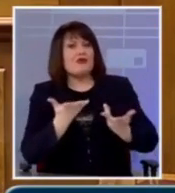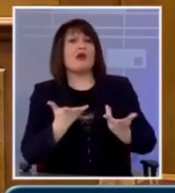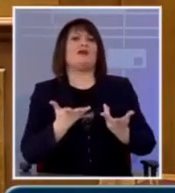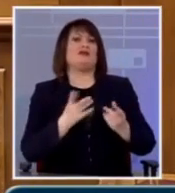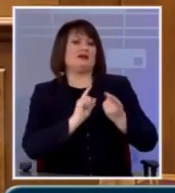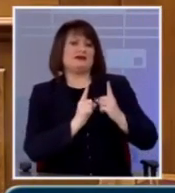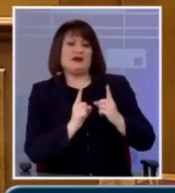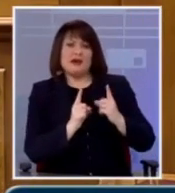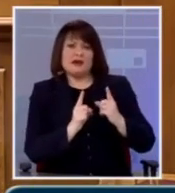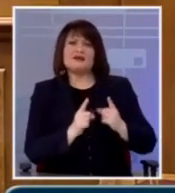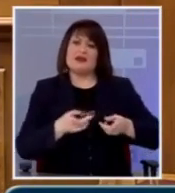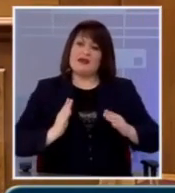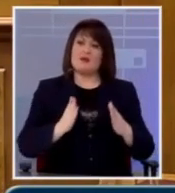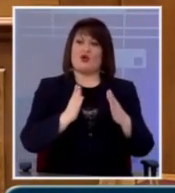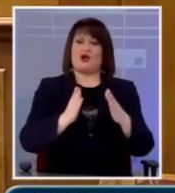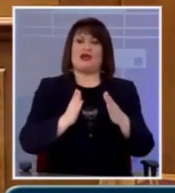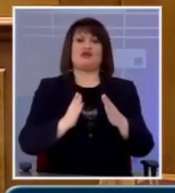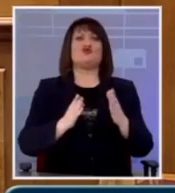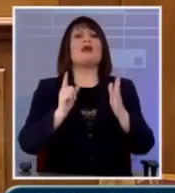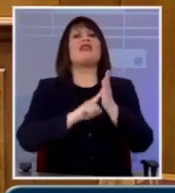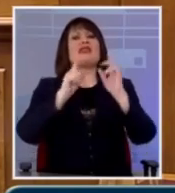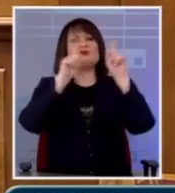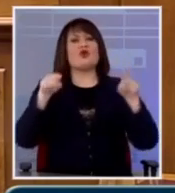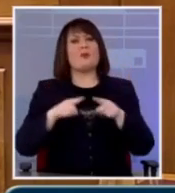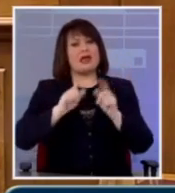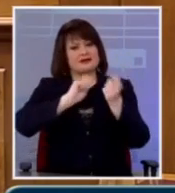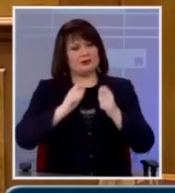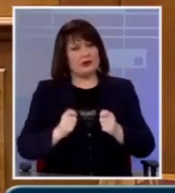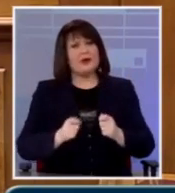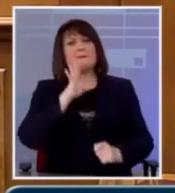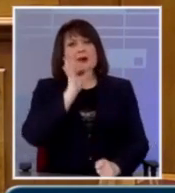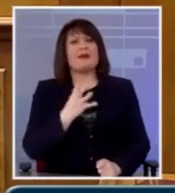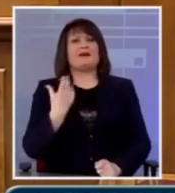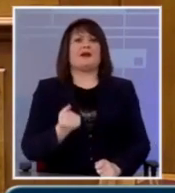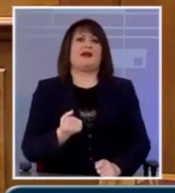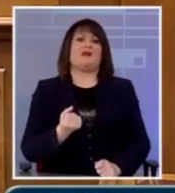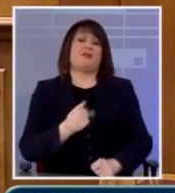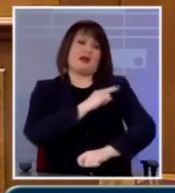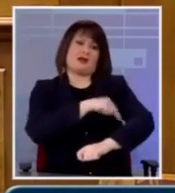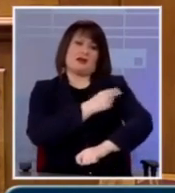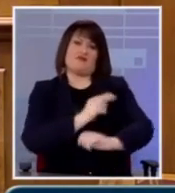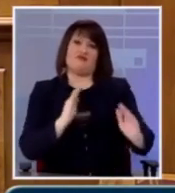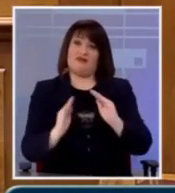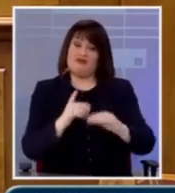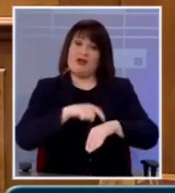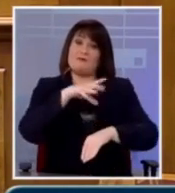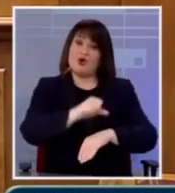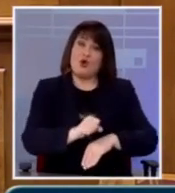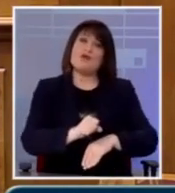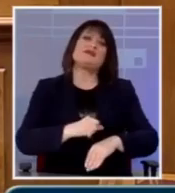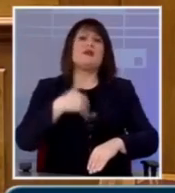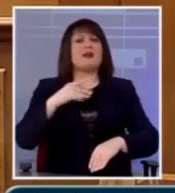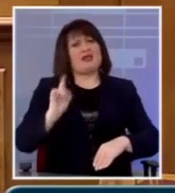συνενέσεις θα προωθήσουμε αλλαγή του θεσμικού πλαισίου για να υπάρξει μια πραγματική στροφή στην πρωτοβάθμια φροντίδα, την πρόληψη και την αγωγή